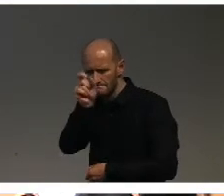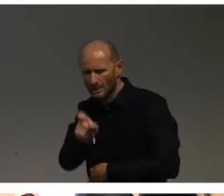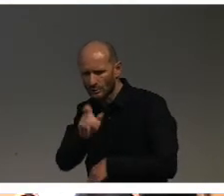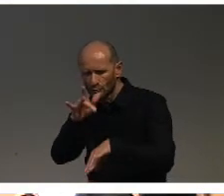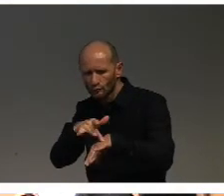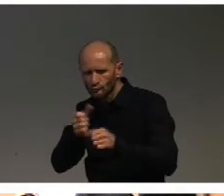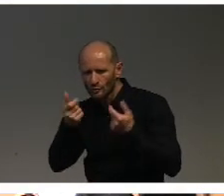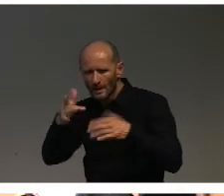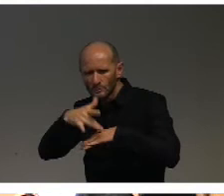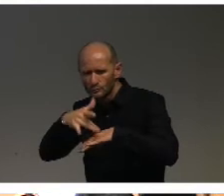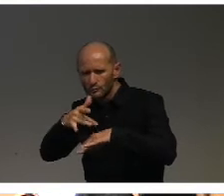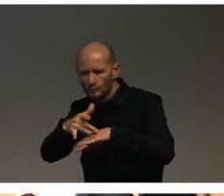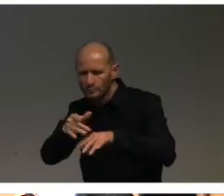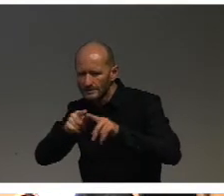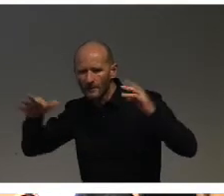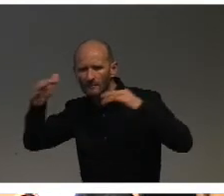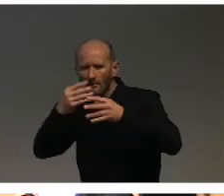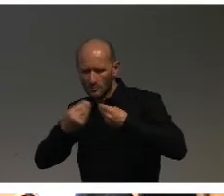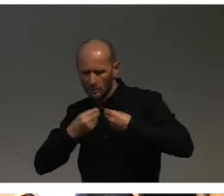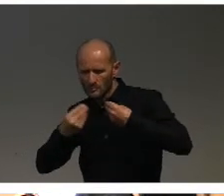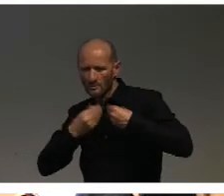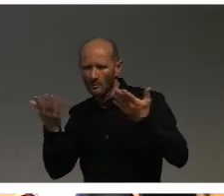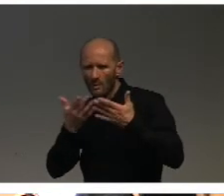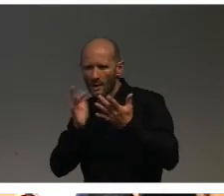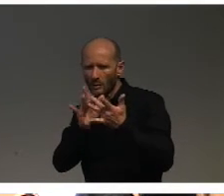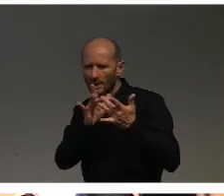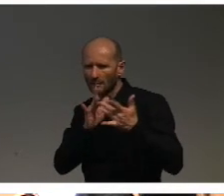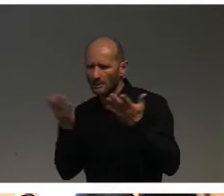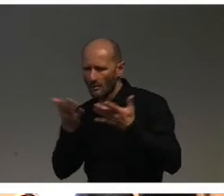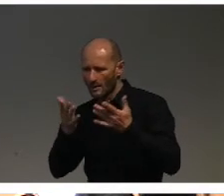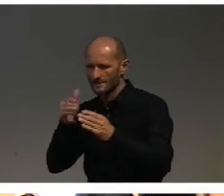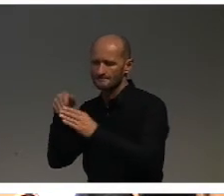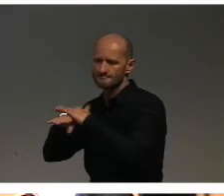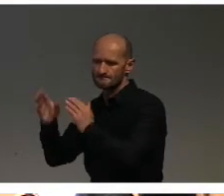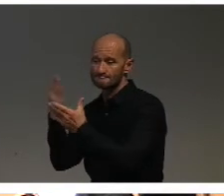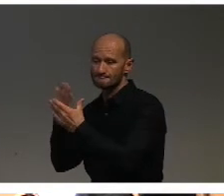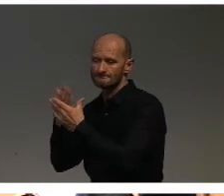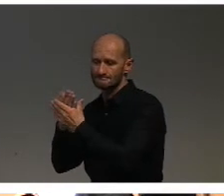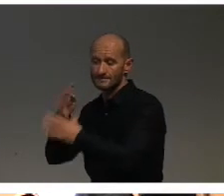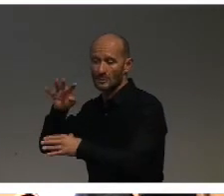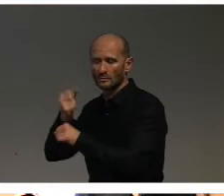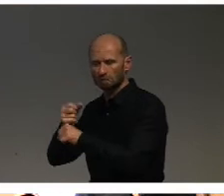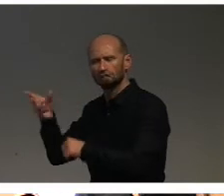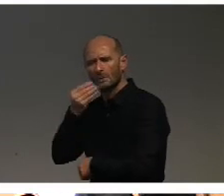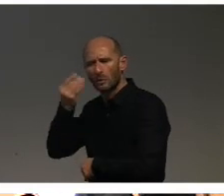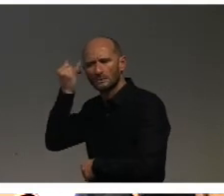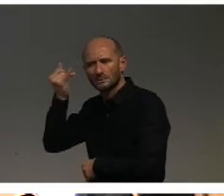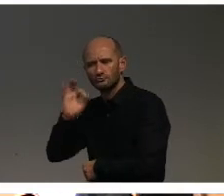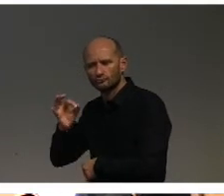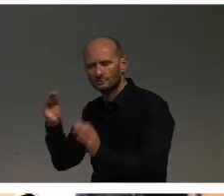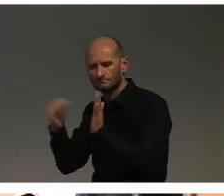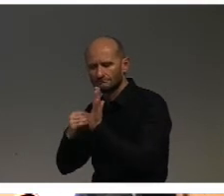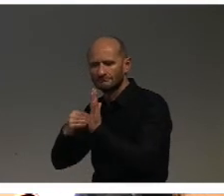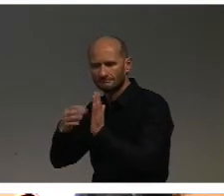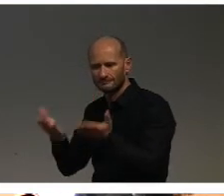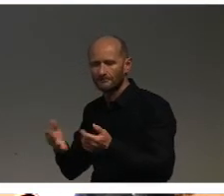risques professionnels. Ça reste une hypothèse, mais je pense qu'elle n'est pas du tout absurde. C'est aussi ce qui